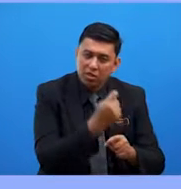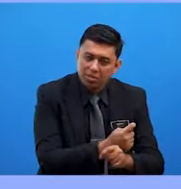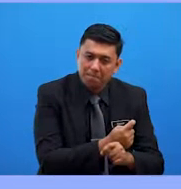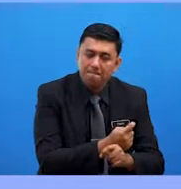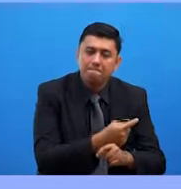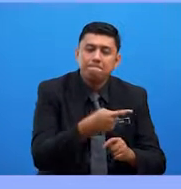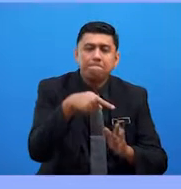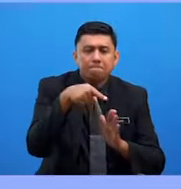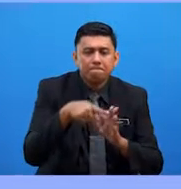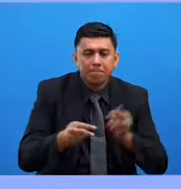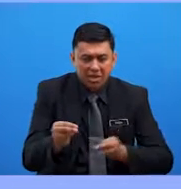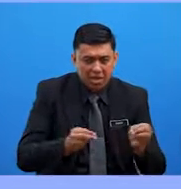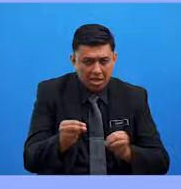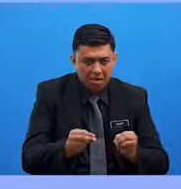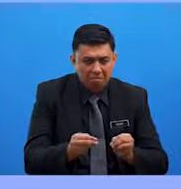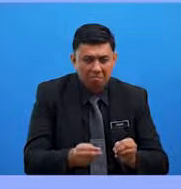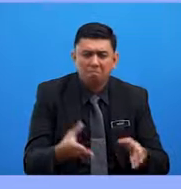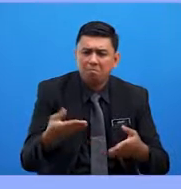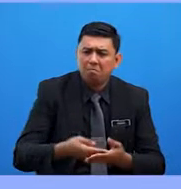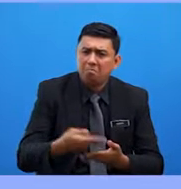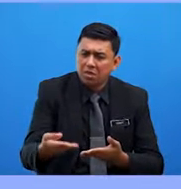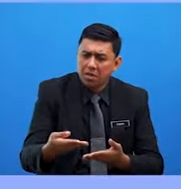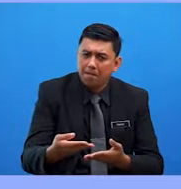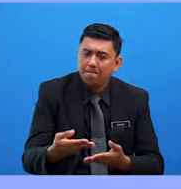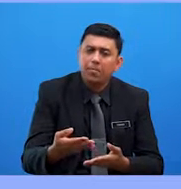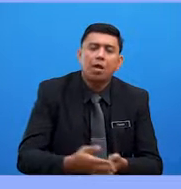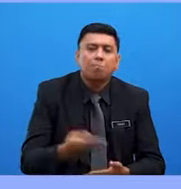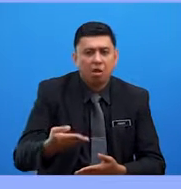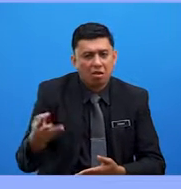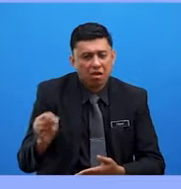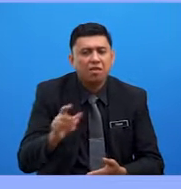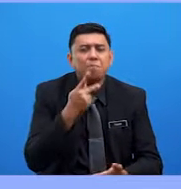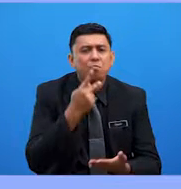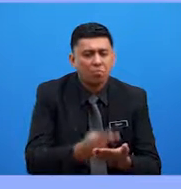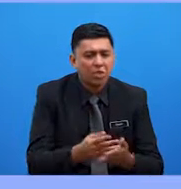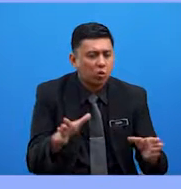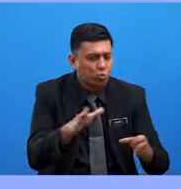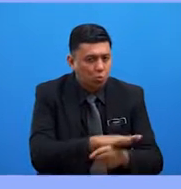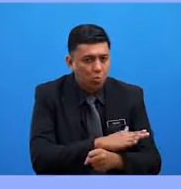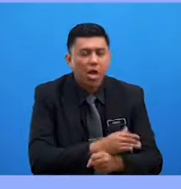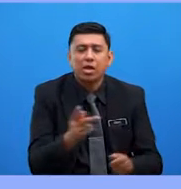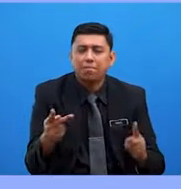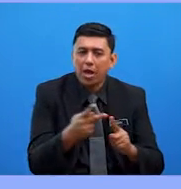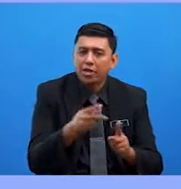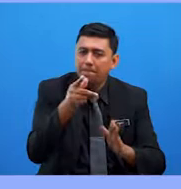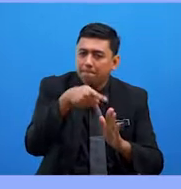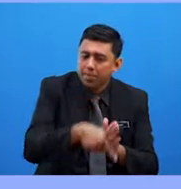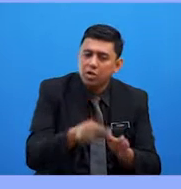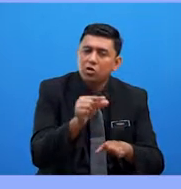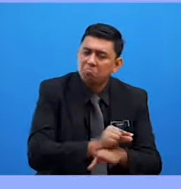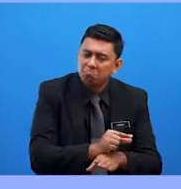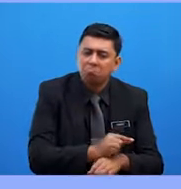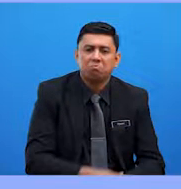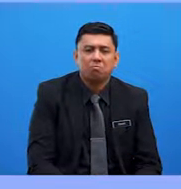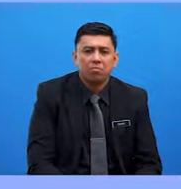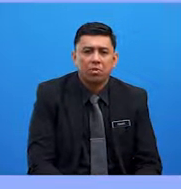perniagaan menawarkan barangan yang berkualiti dan mencukupi kepada semua pengguna dapat